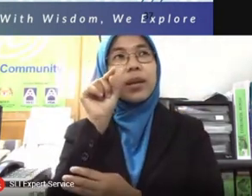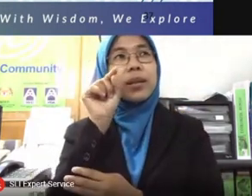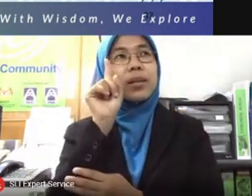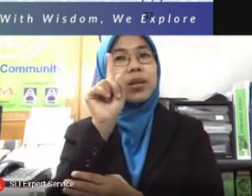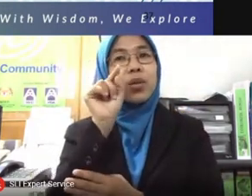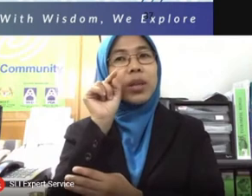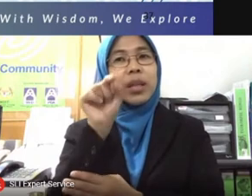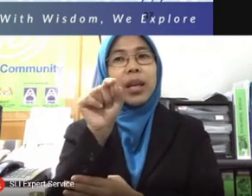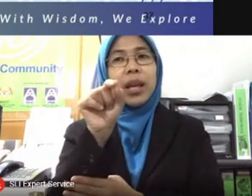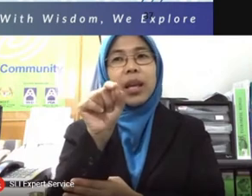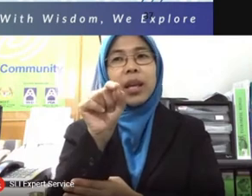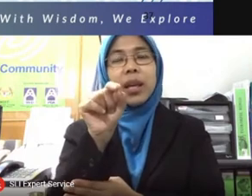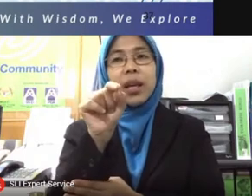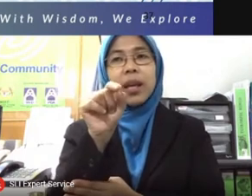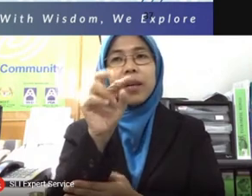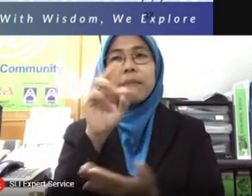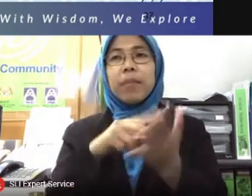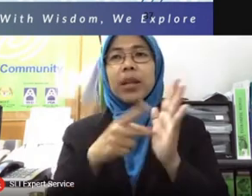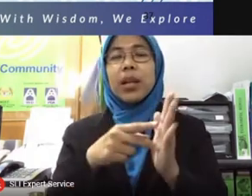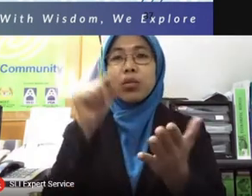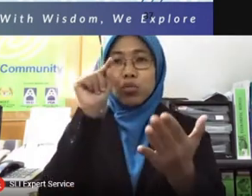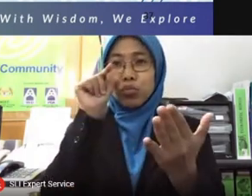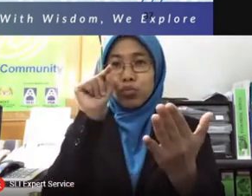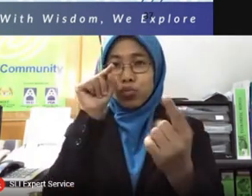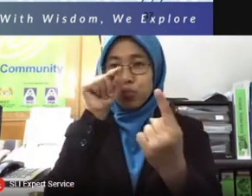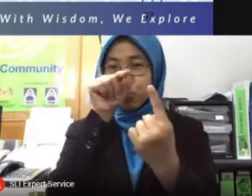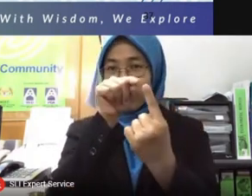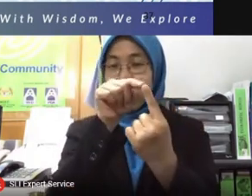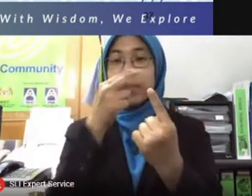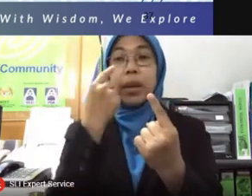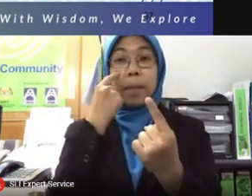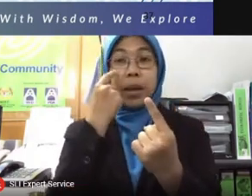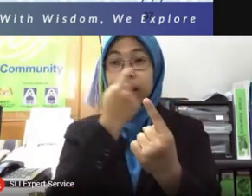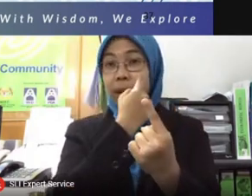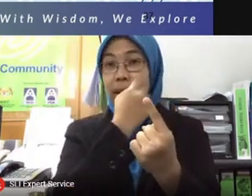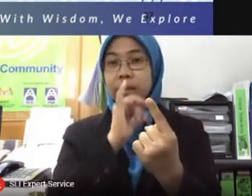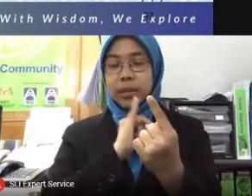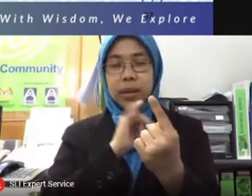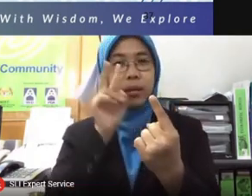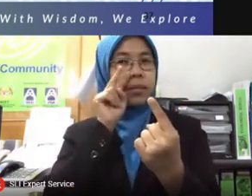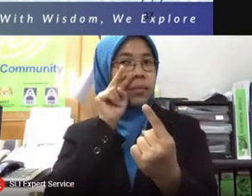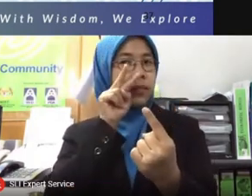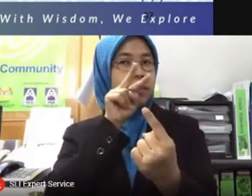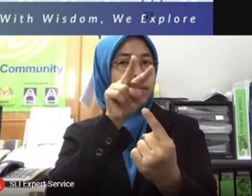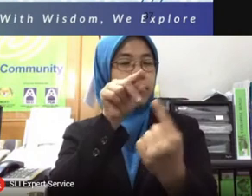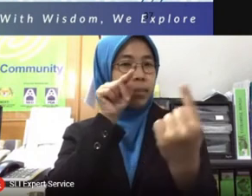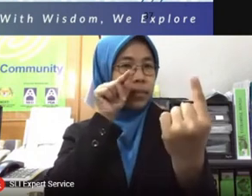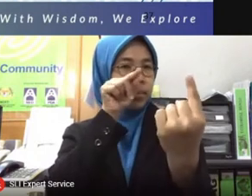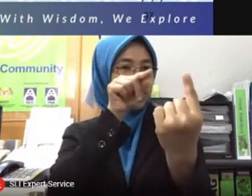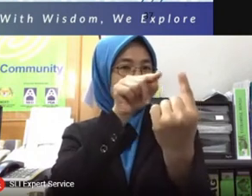satu titik tegar kita panggil, ataupun satu point yang mana mata saya ni akan pandang point,